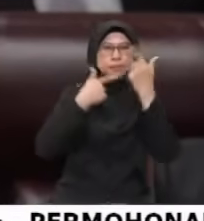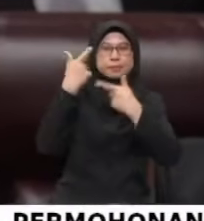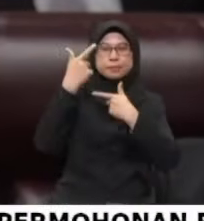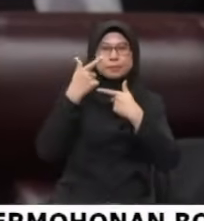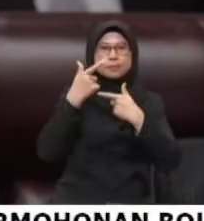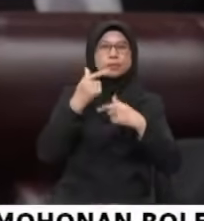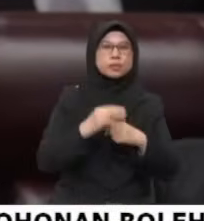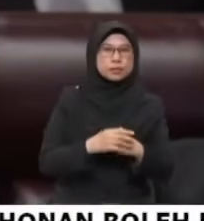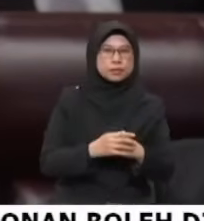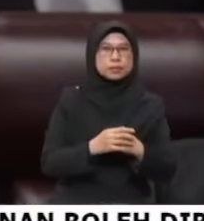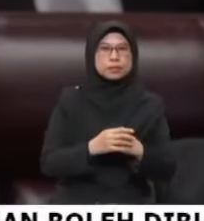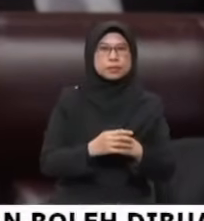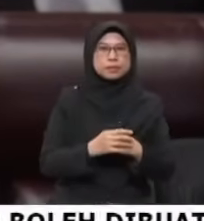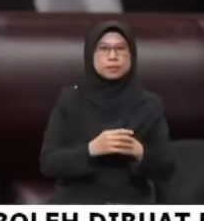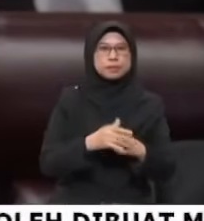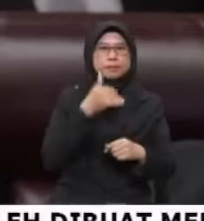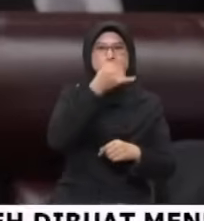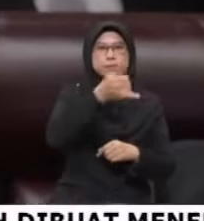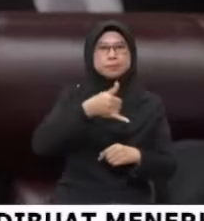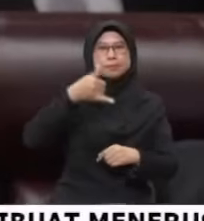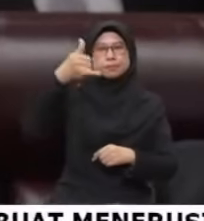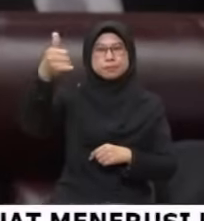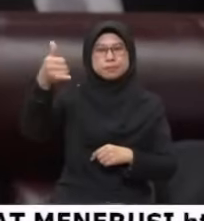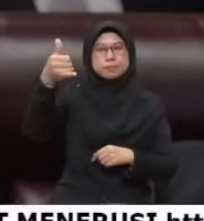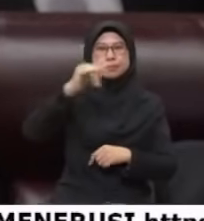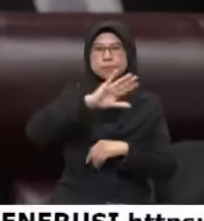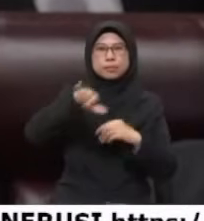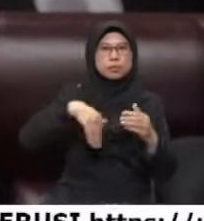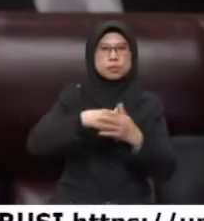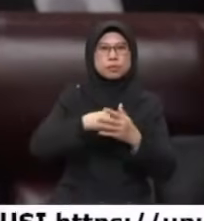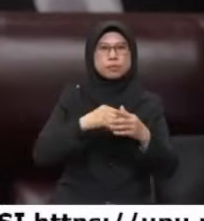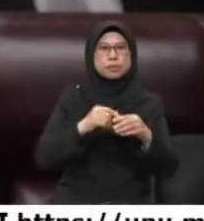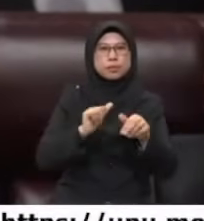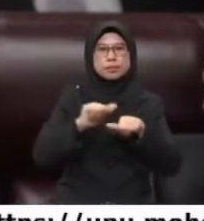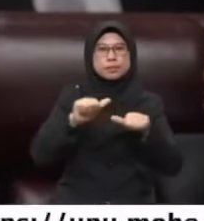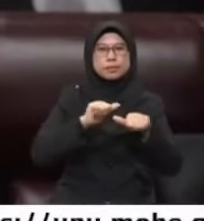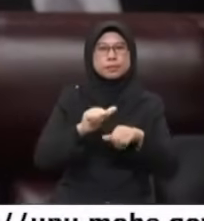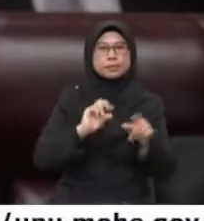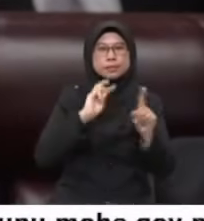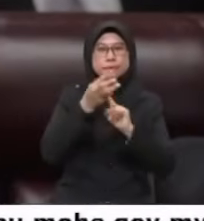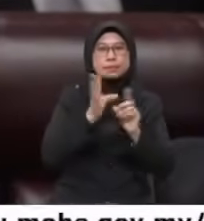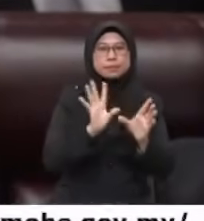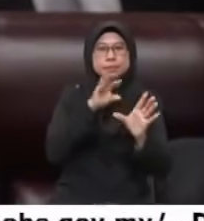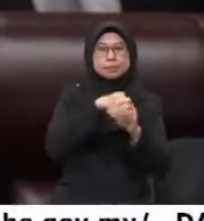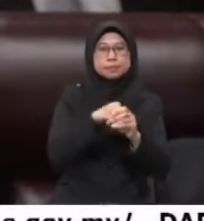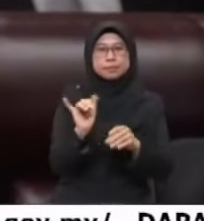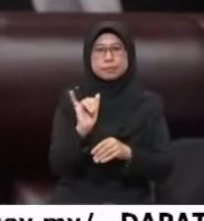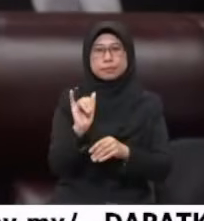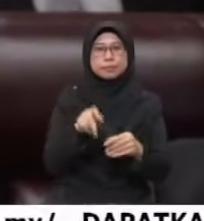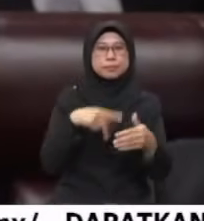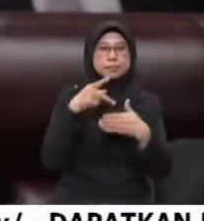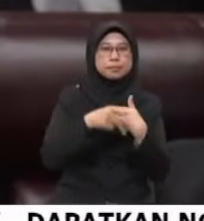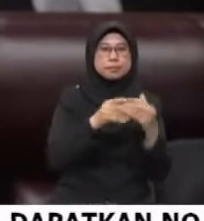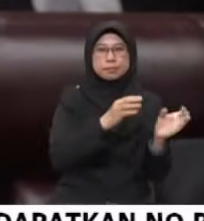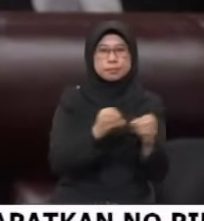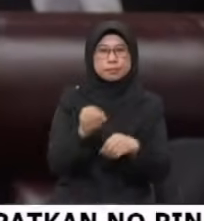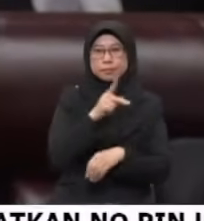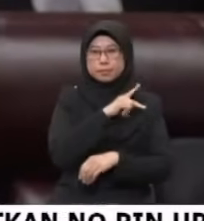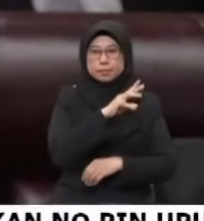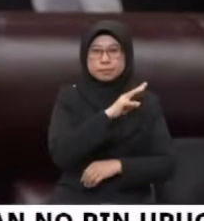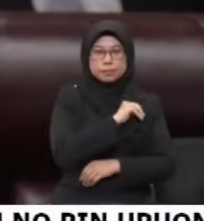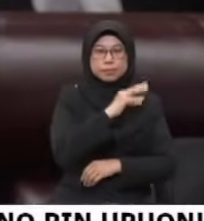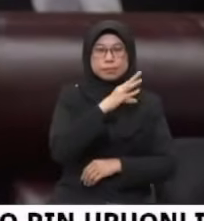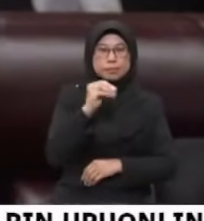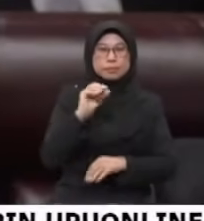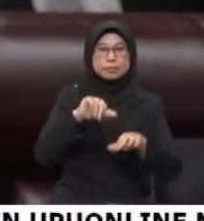kasih jelajah ataupun outreach dan sebagainya JKM juga turut menyertai program-program dianjurkan oleh kementerian